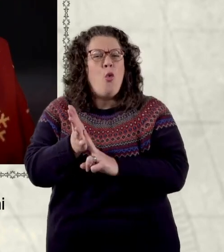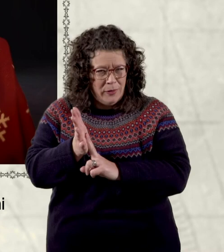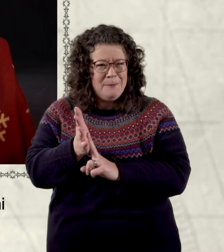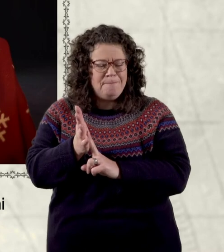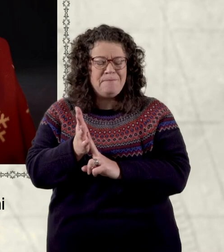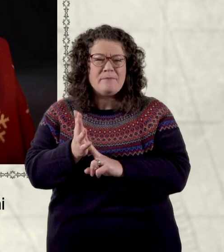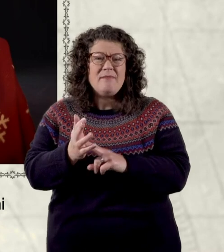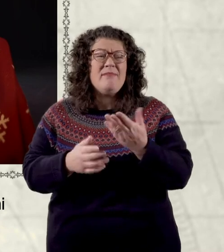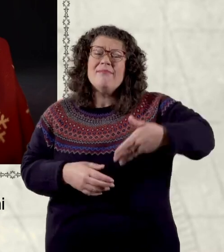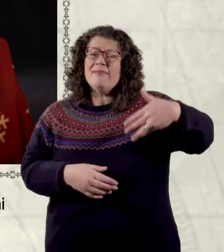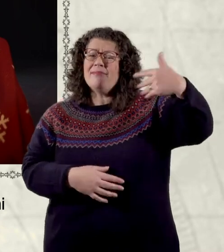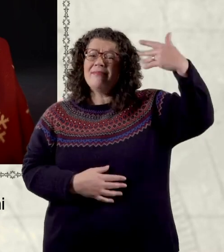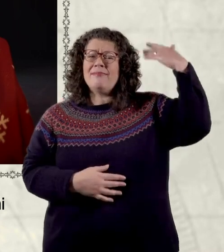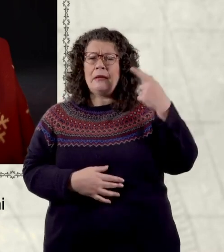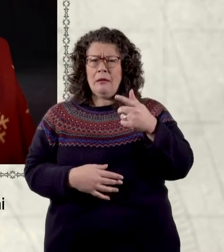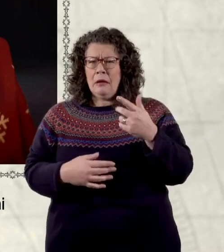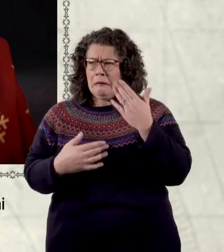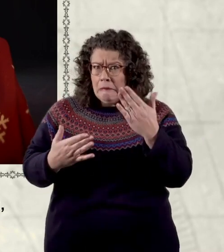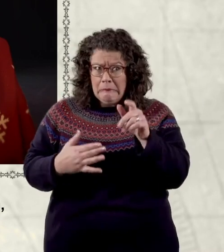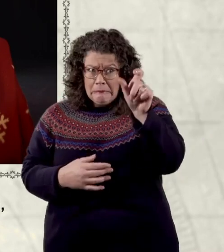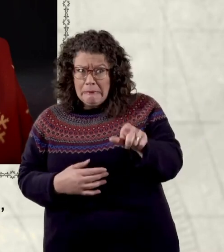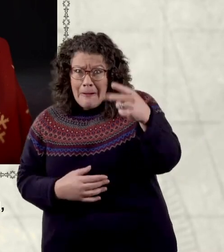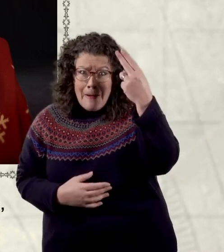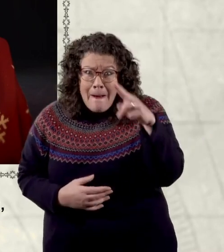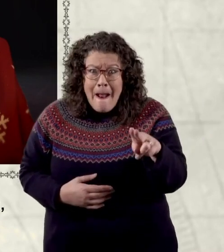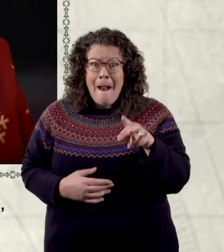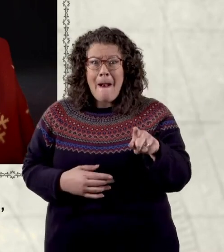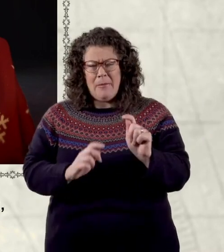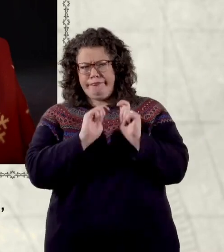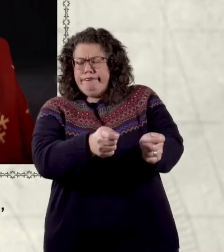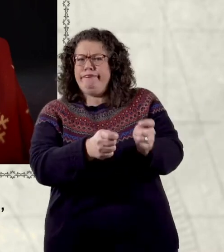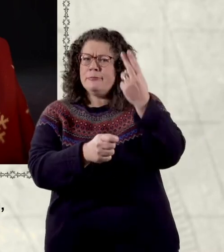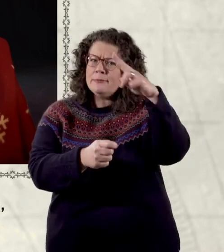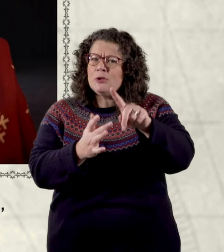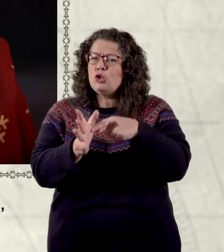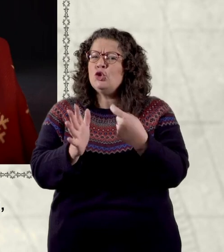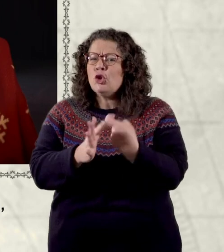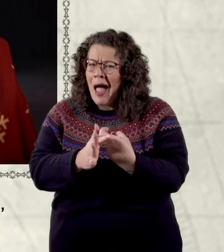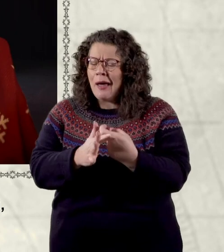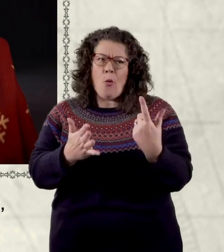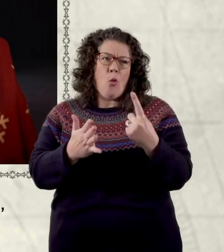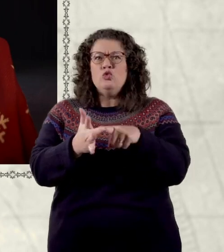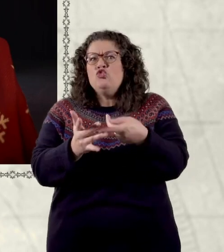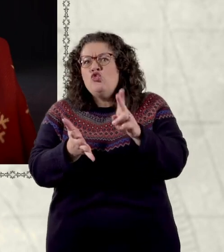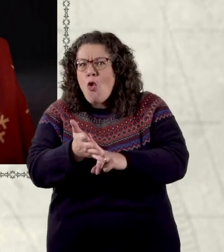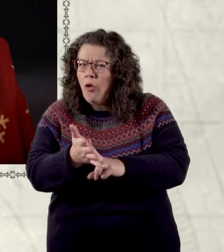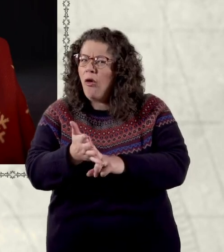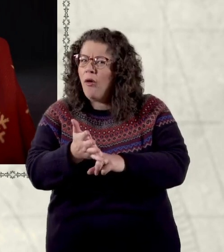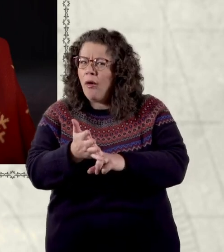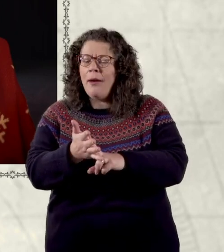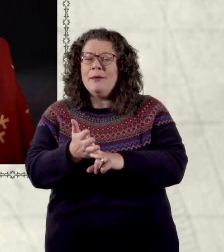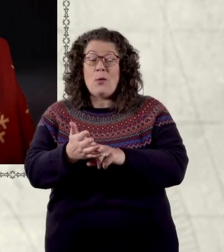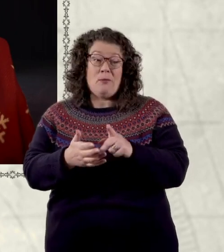yr hen ddyddiau, os nag ych chi'n gwybod beth oedd enw rhywun, o'ch chi'n galw nhw Sion hwn neu Sion llall. Felly oedd y